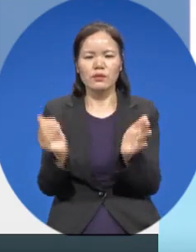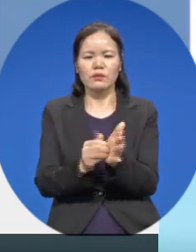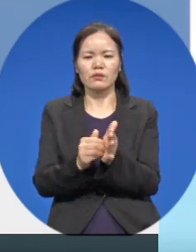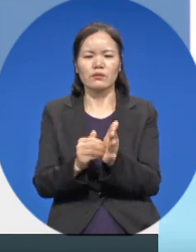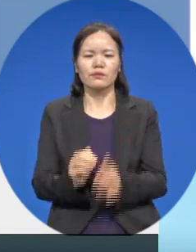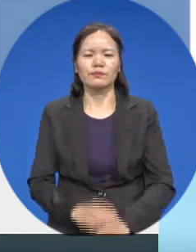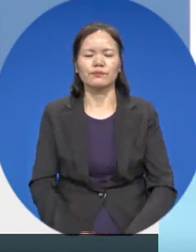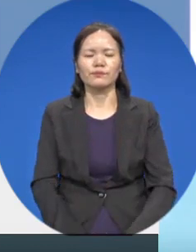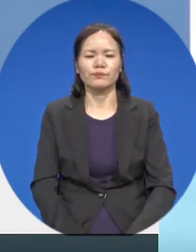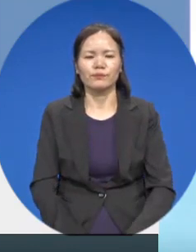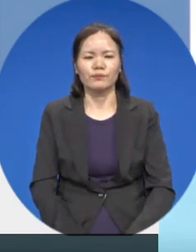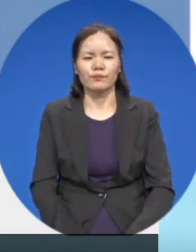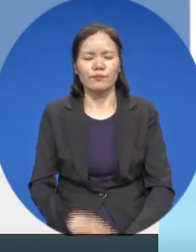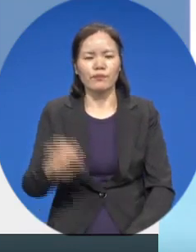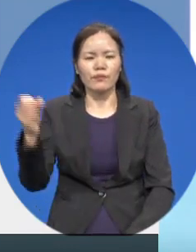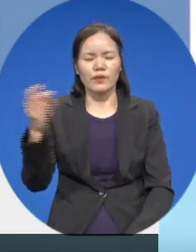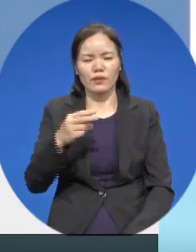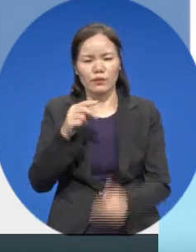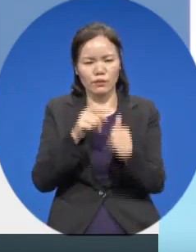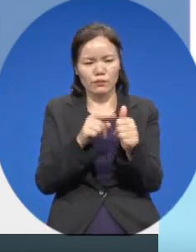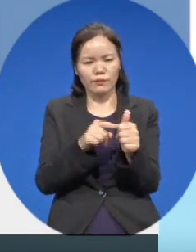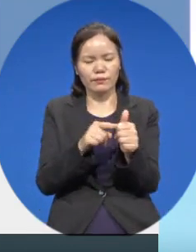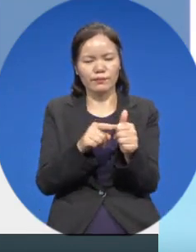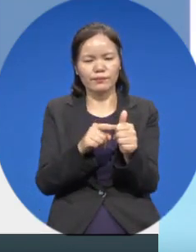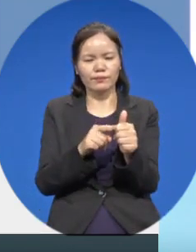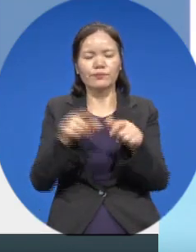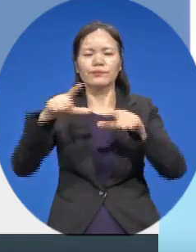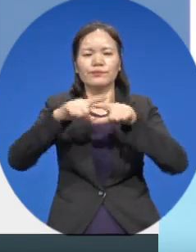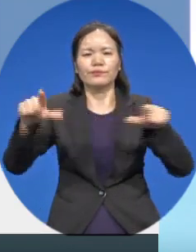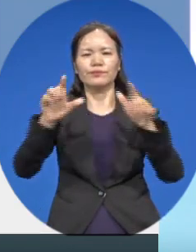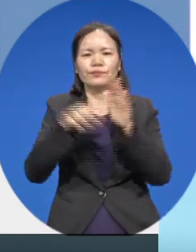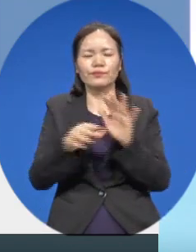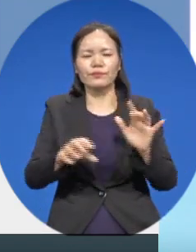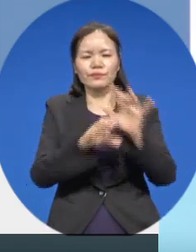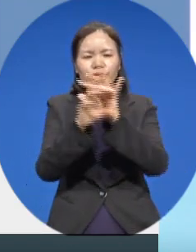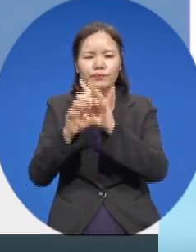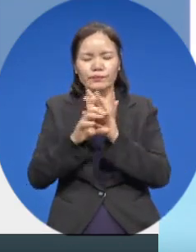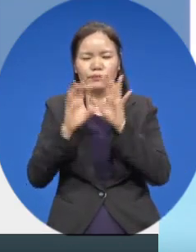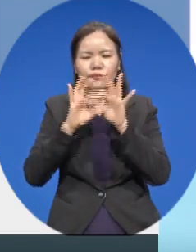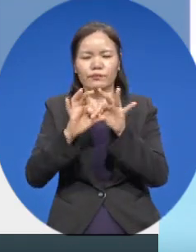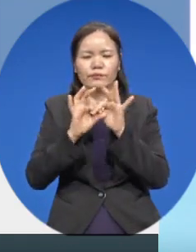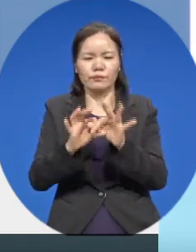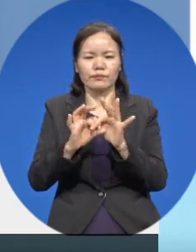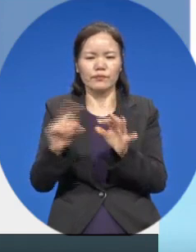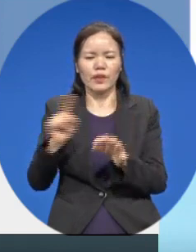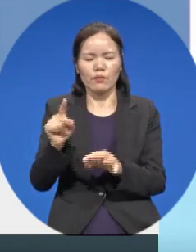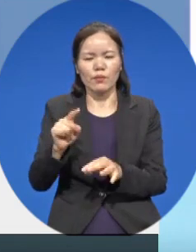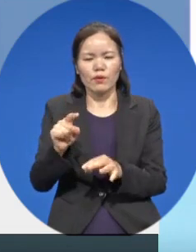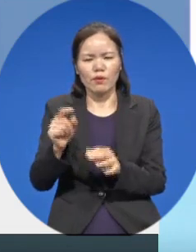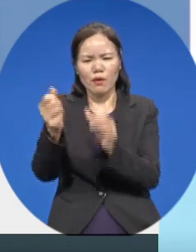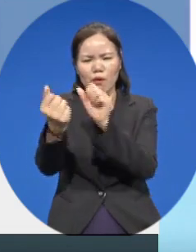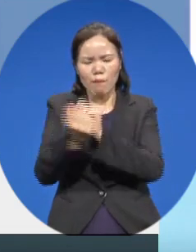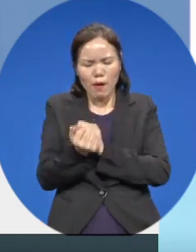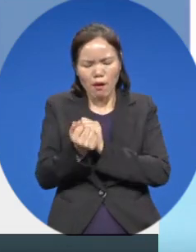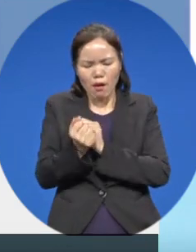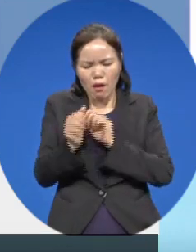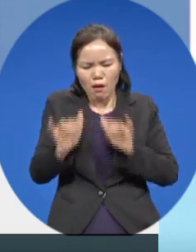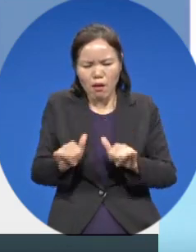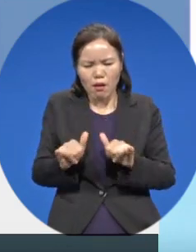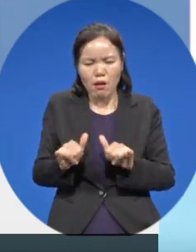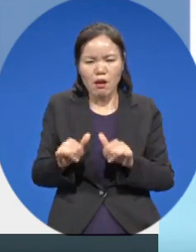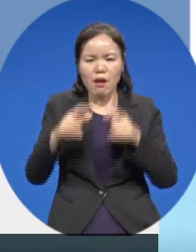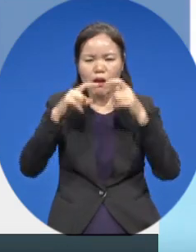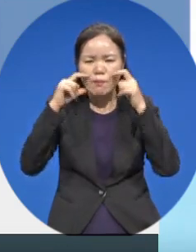것이고요 또 이제 이 학생 같은 경우는 평소에도 이 코로나 1 9화 연관돼 가지고 그것을 걸릴까봐 마스크도